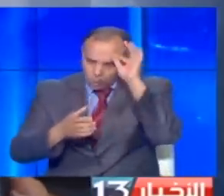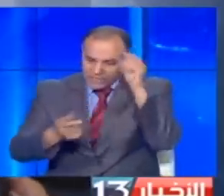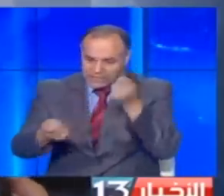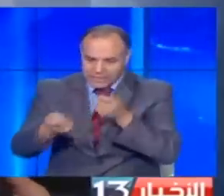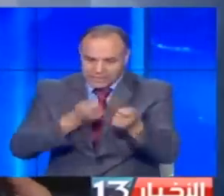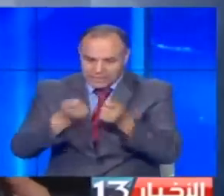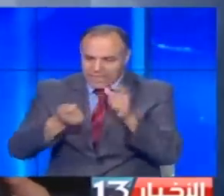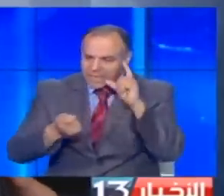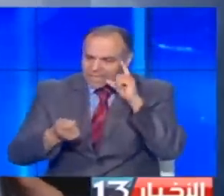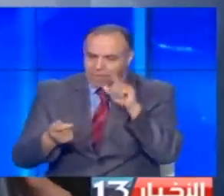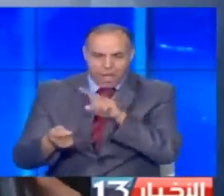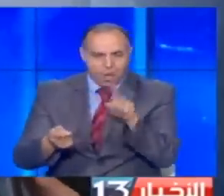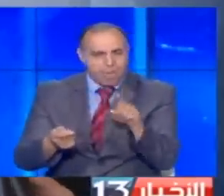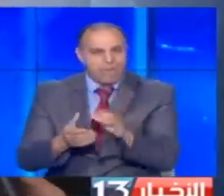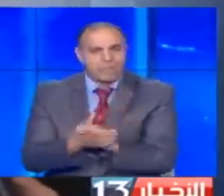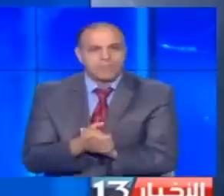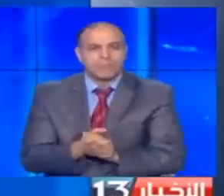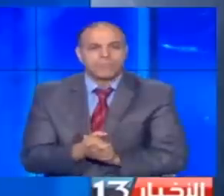والاقتصاديه